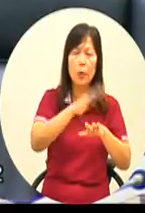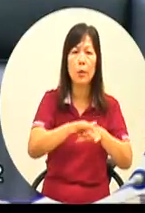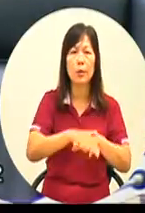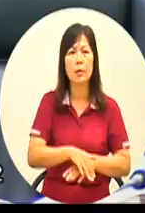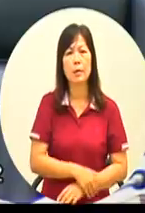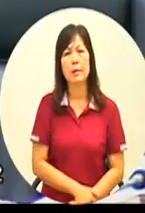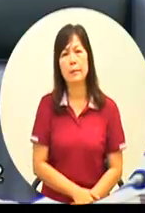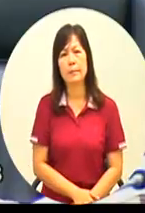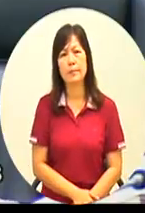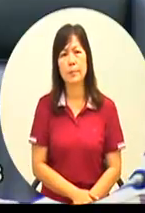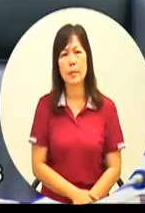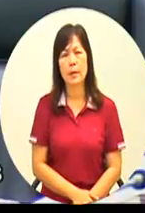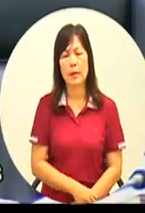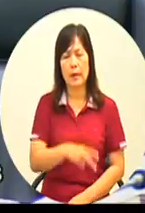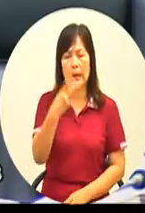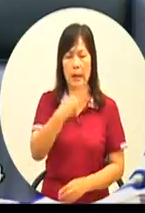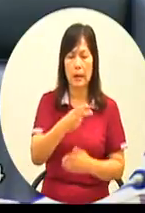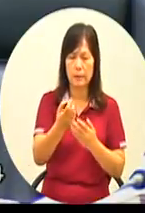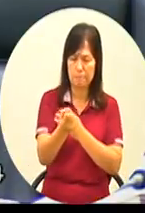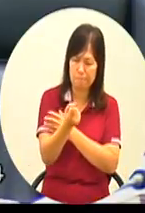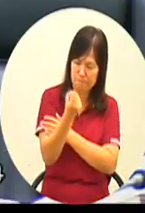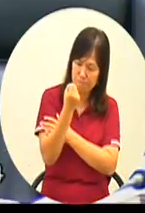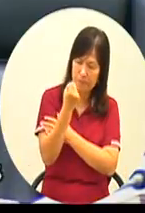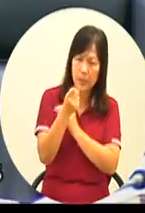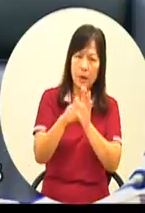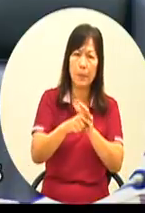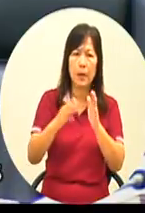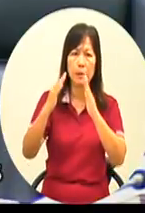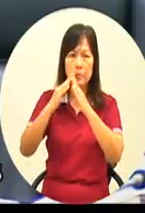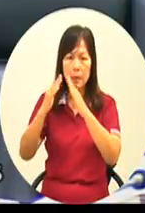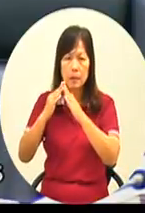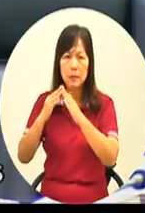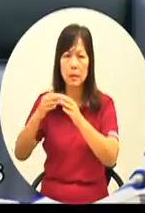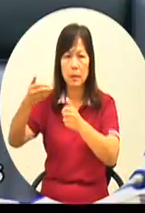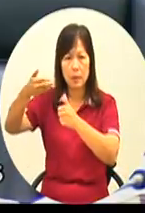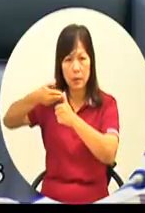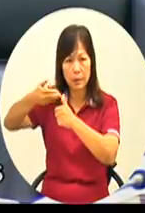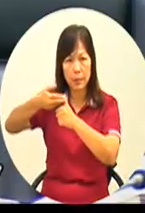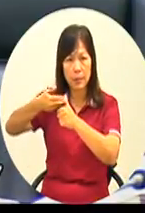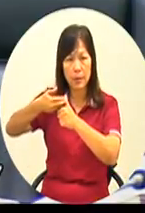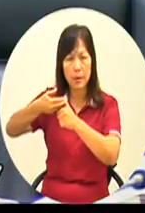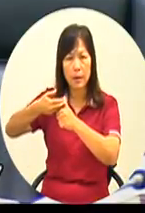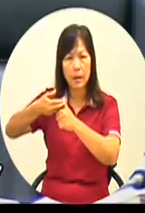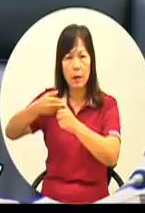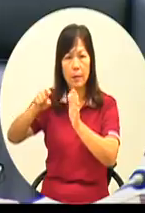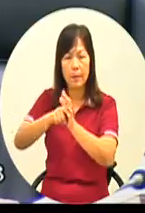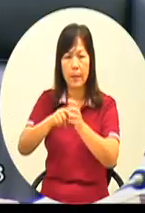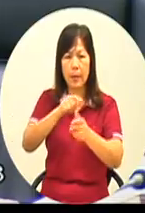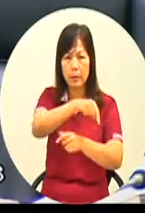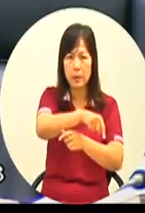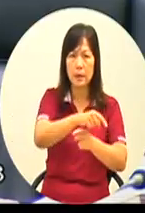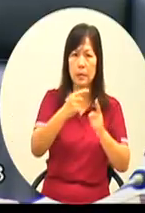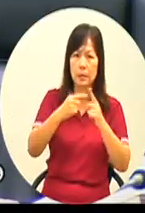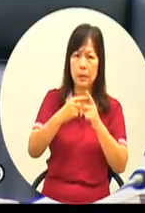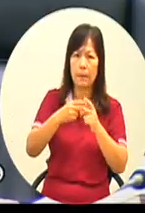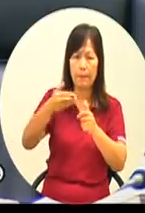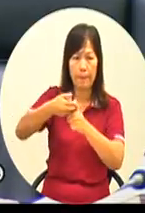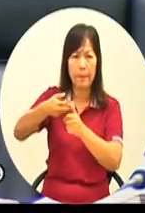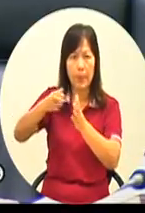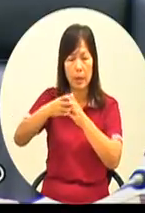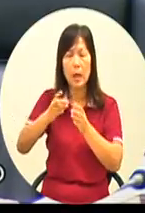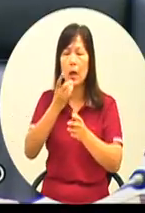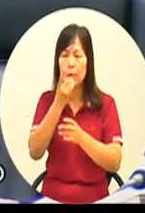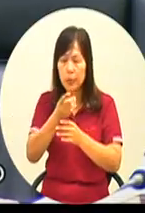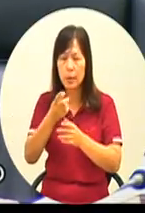我们必须积极的在我们的城市里头去培养这个东南亚的人才，包括语言的